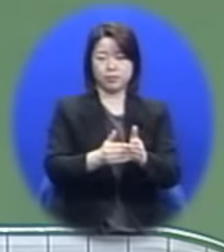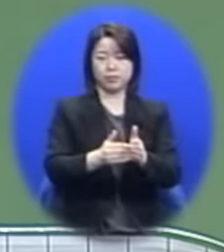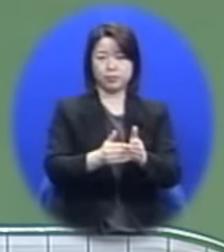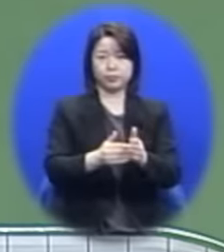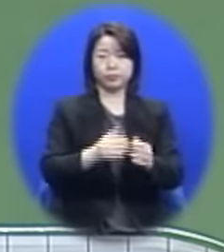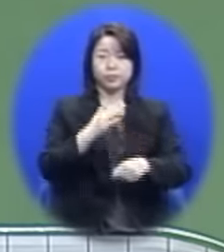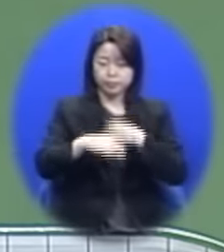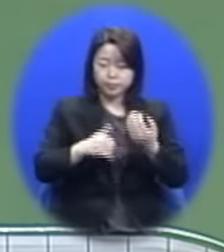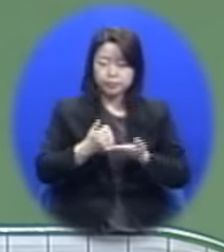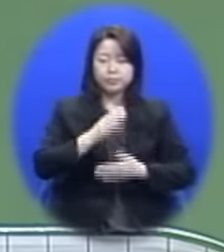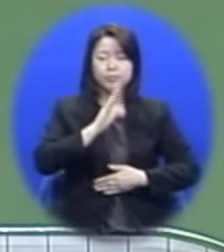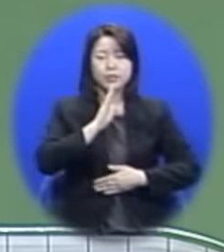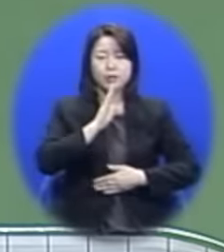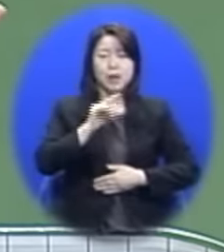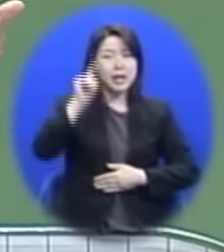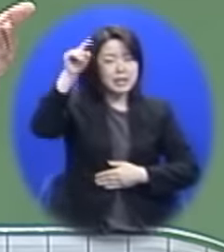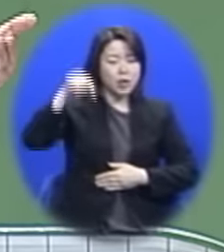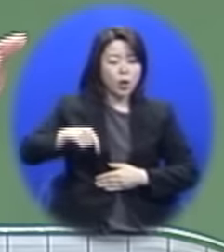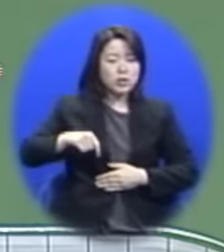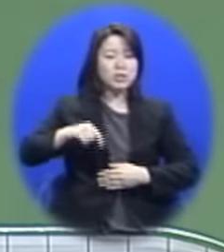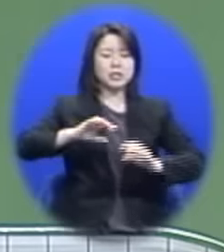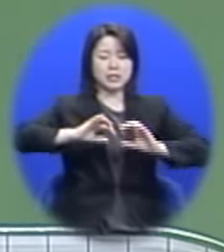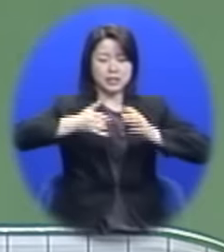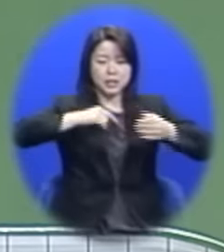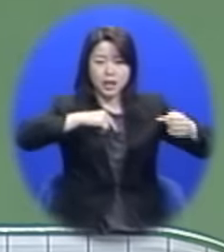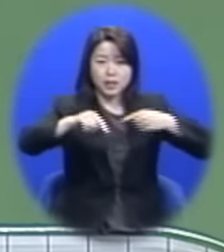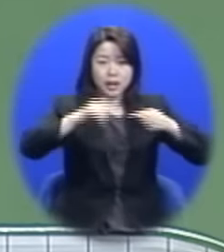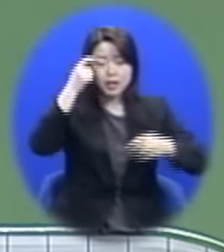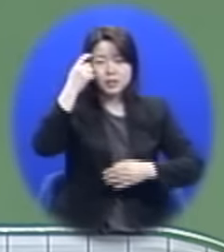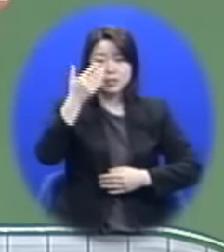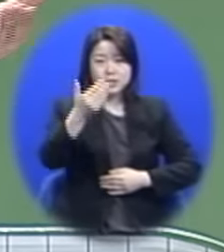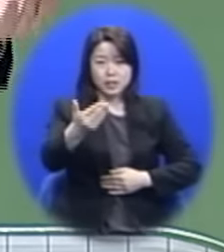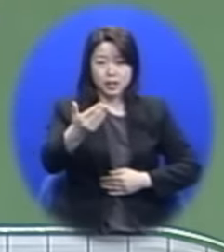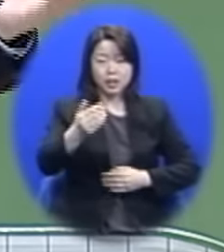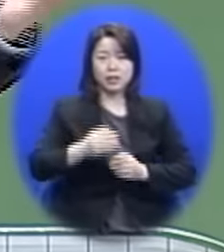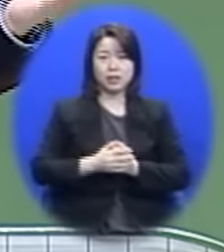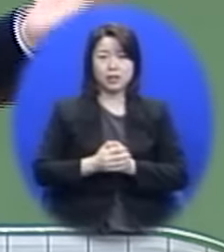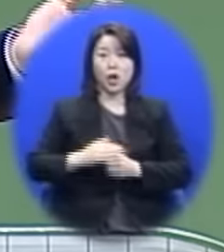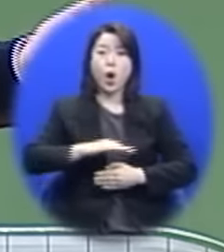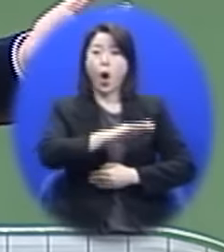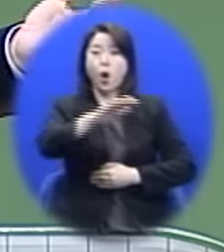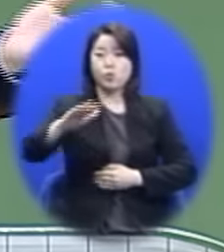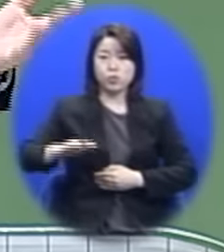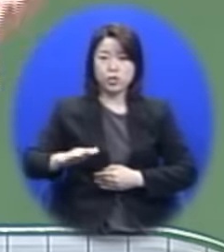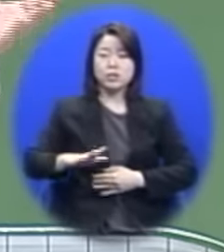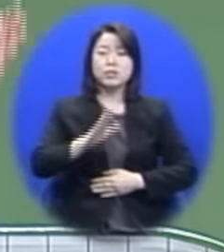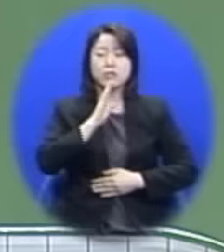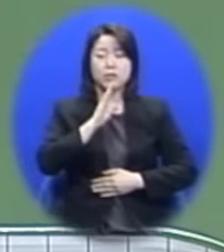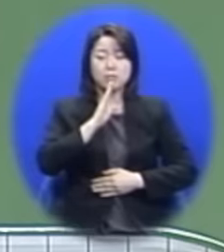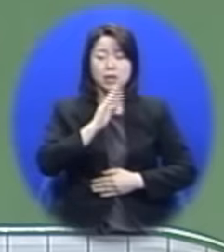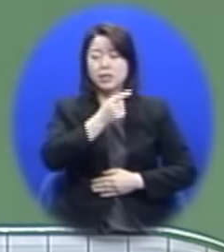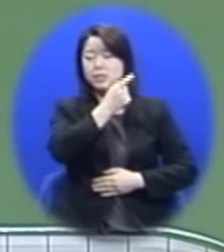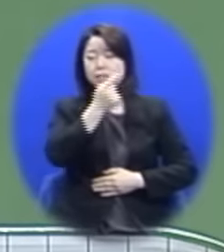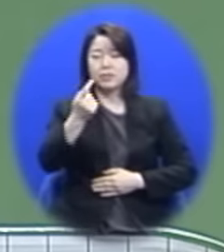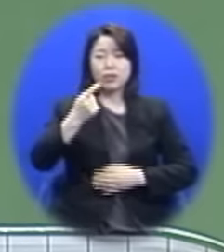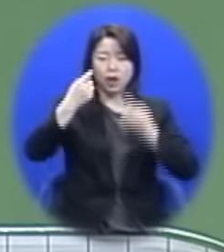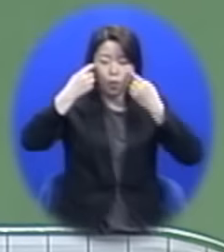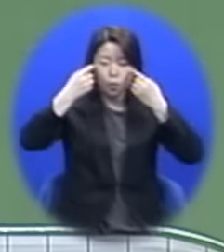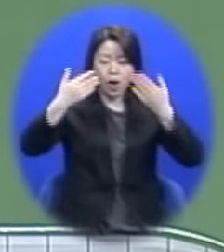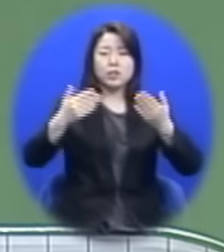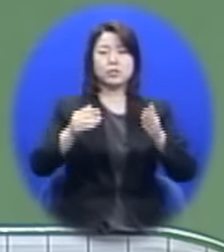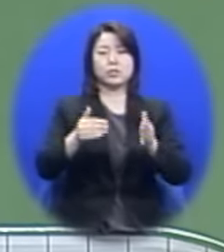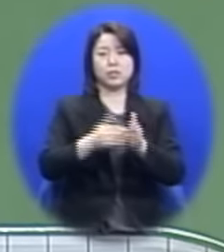하나님께서 정말 천지 세상을 다스리시나 우리는 정말 우리야말로 증거가 너무나 분명하지